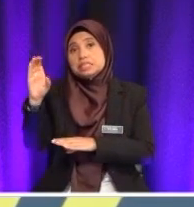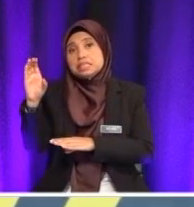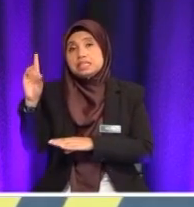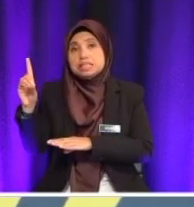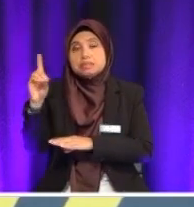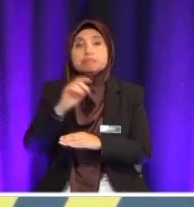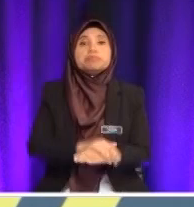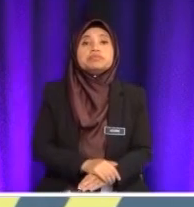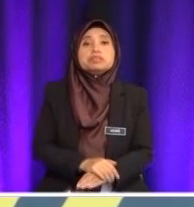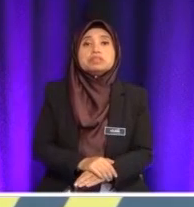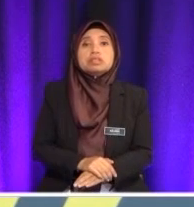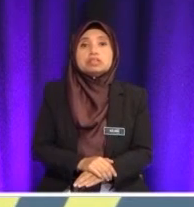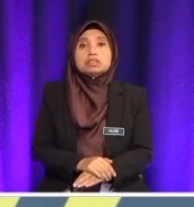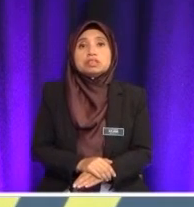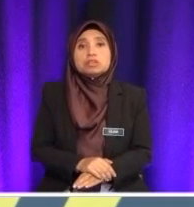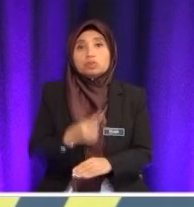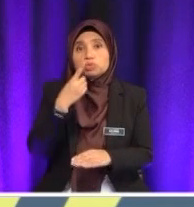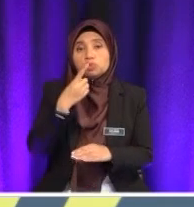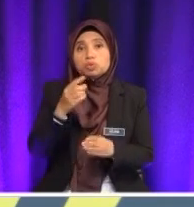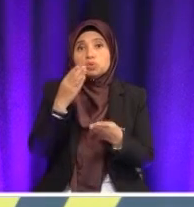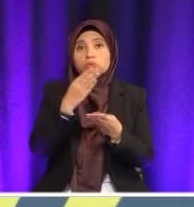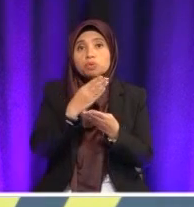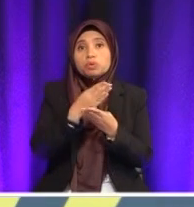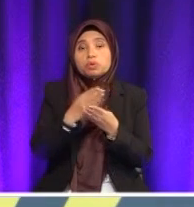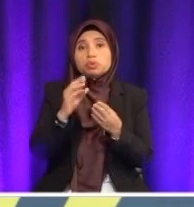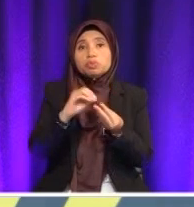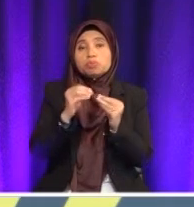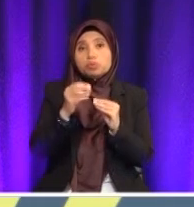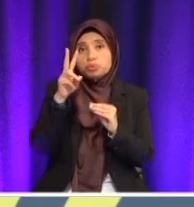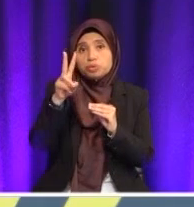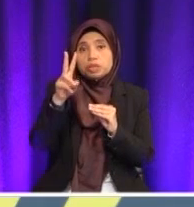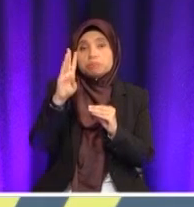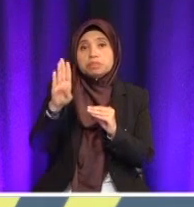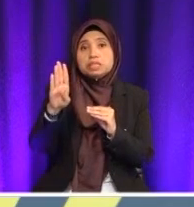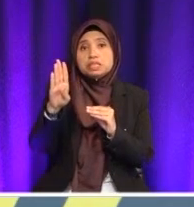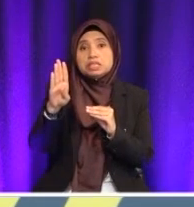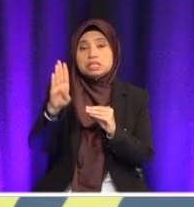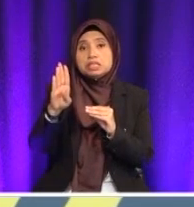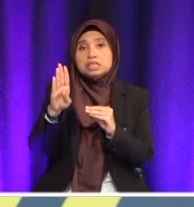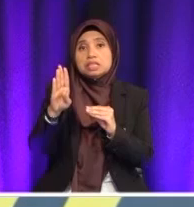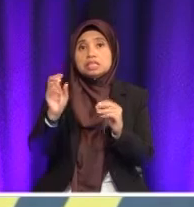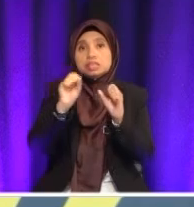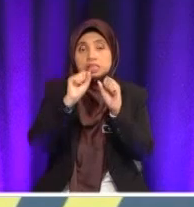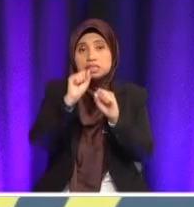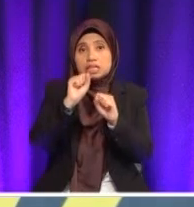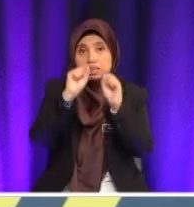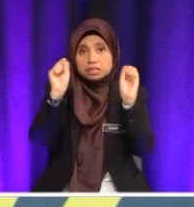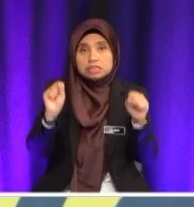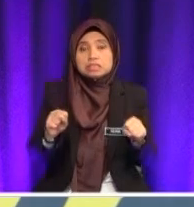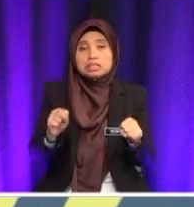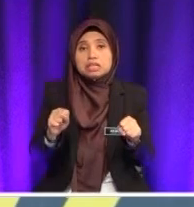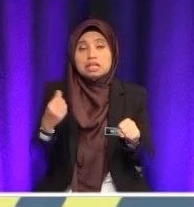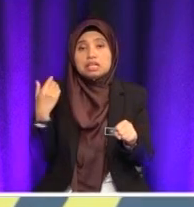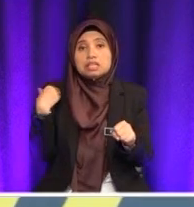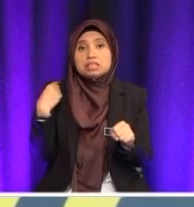D mana kali untuk bagian yang kedua B yaitu eee subjective Monster High terdapat